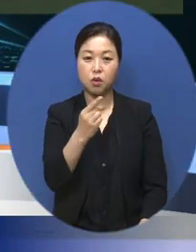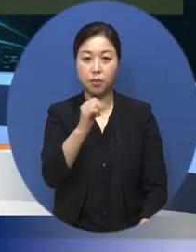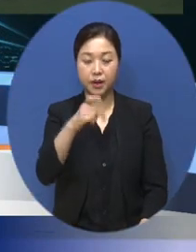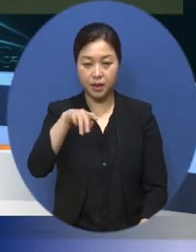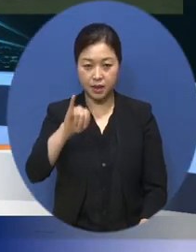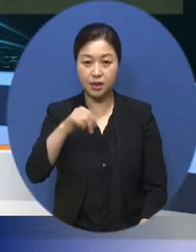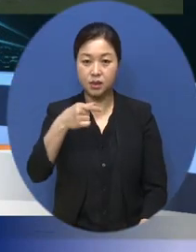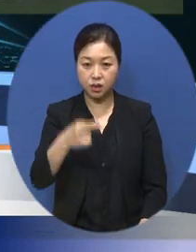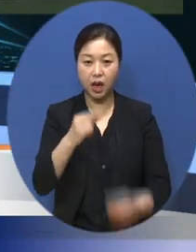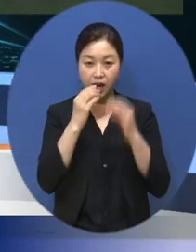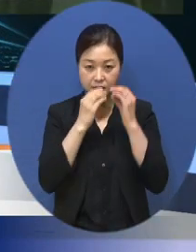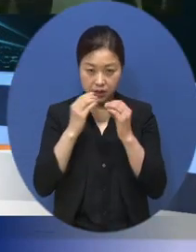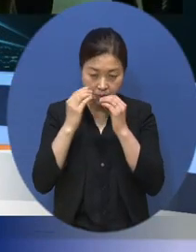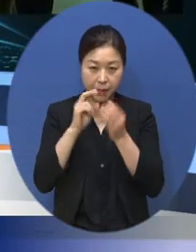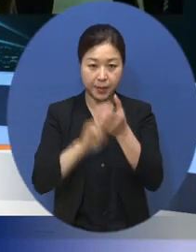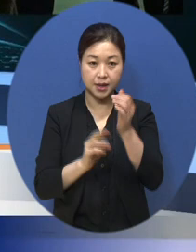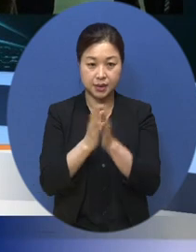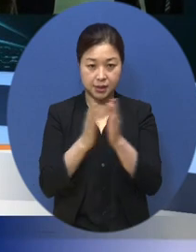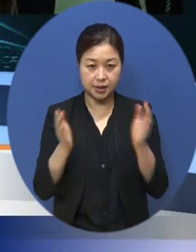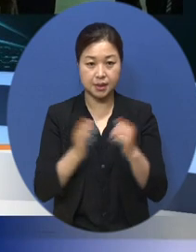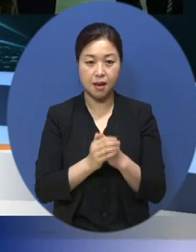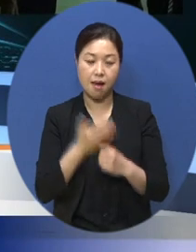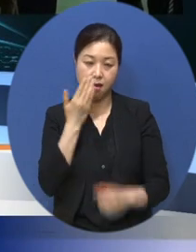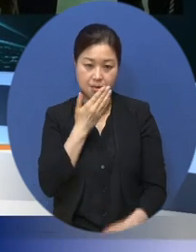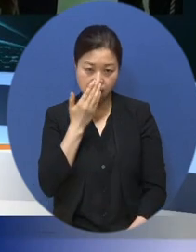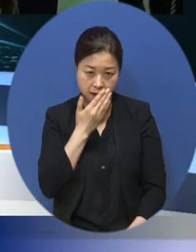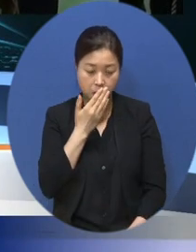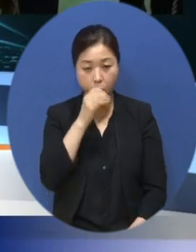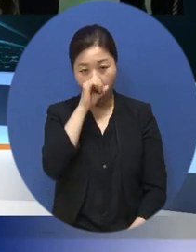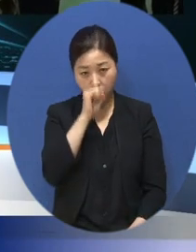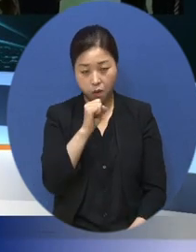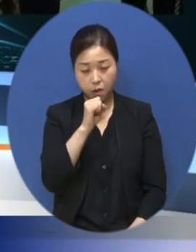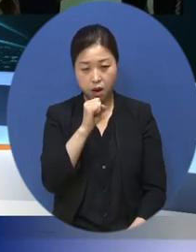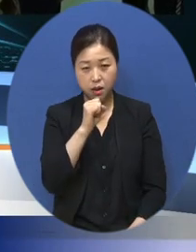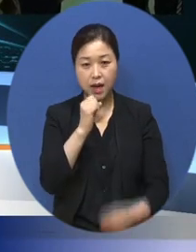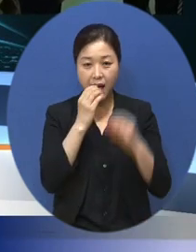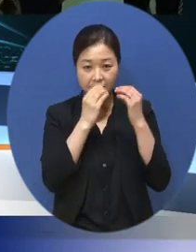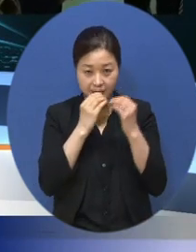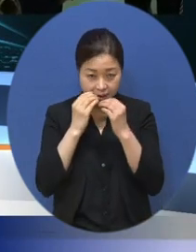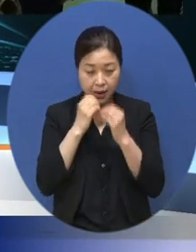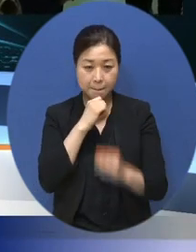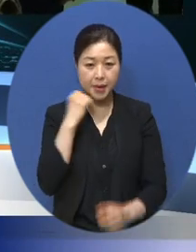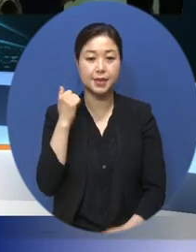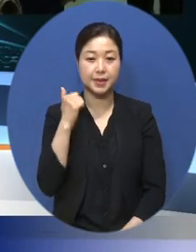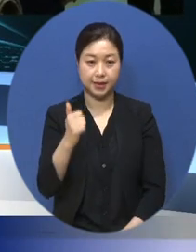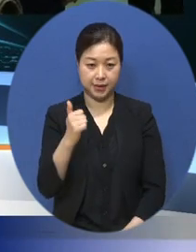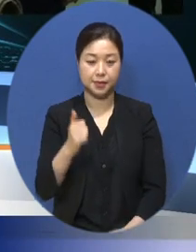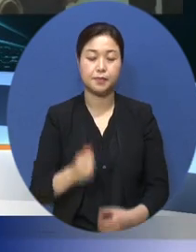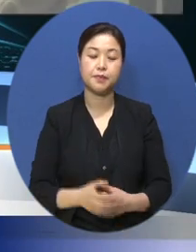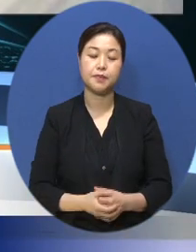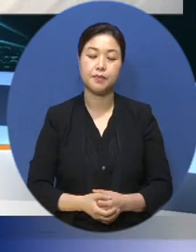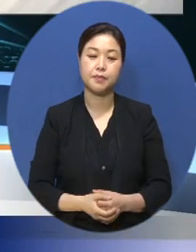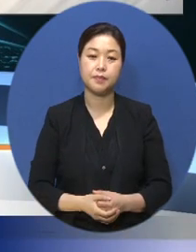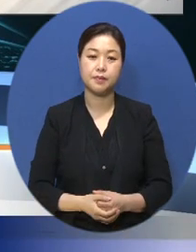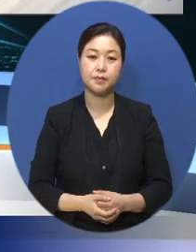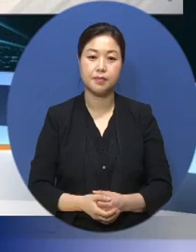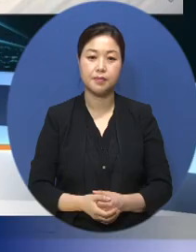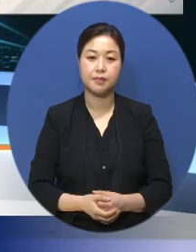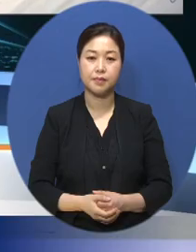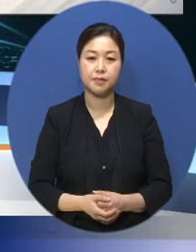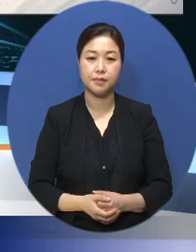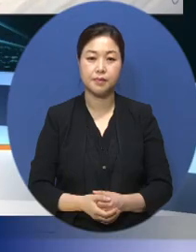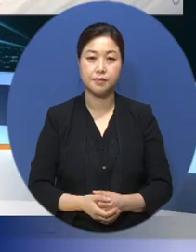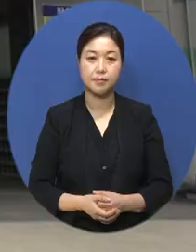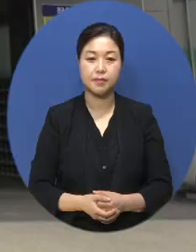수박을 첫 출하했습니다. 당도가 높고 육질이 아삭한 맛이 일품이라고 하는데요. 자세한 내용 최정은 기자가